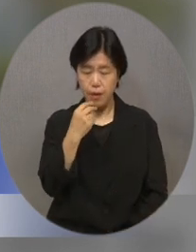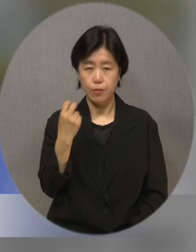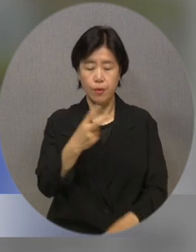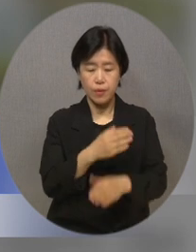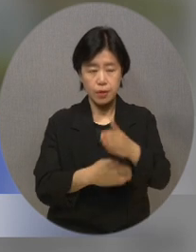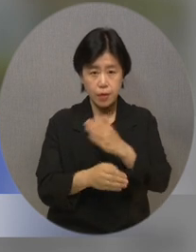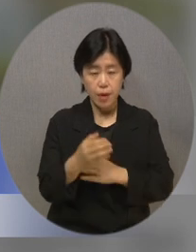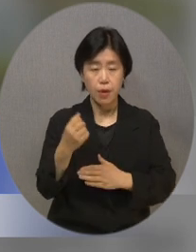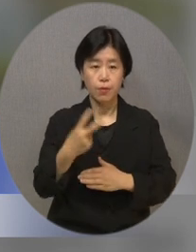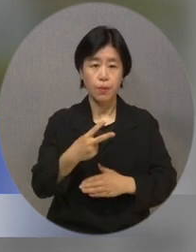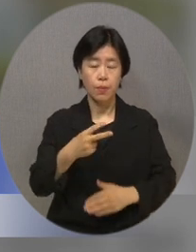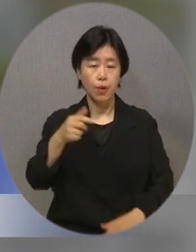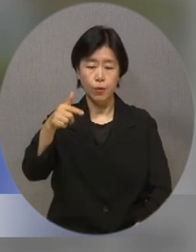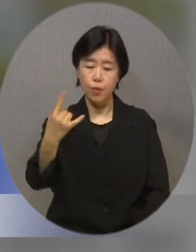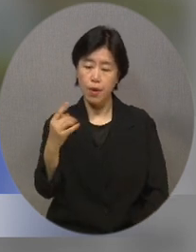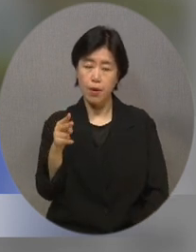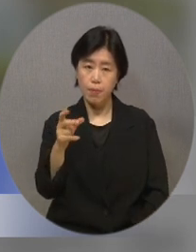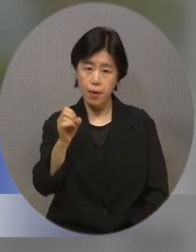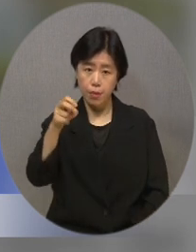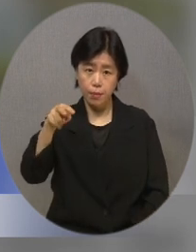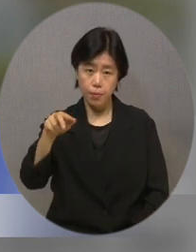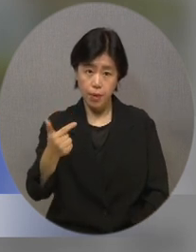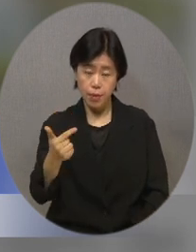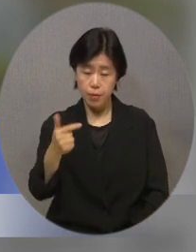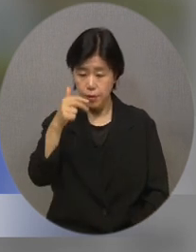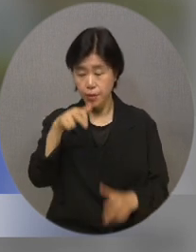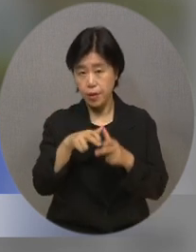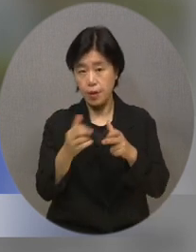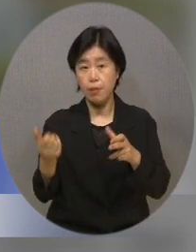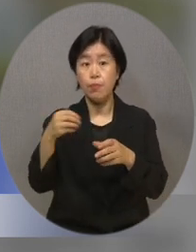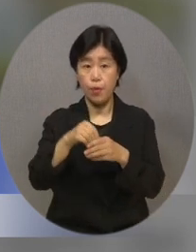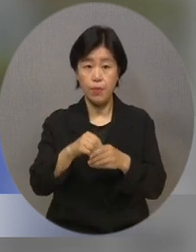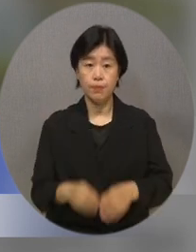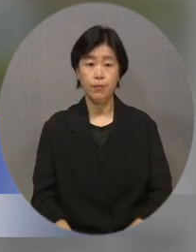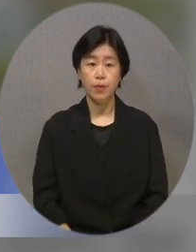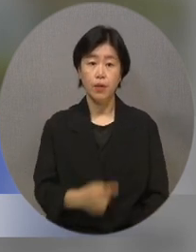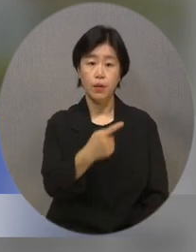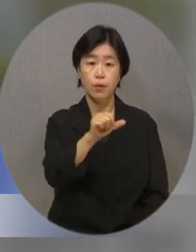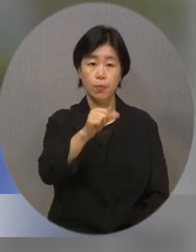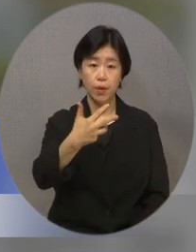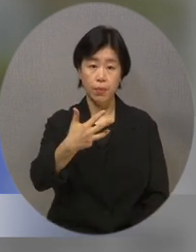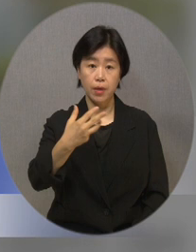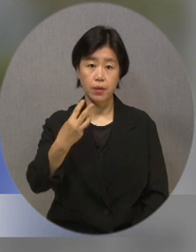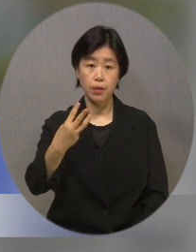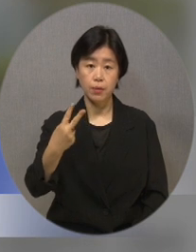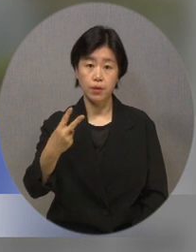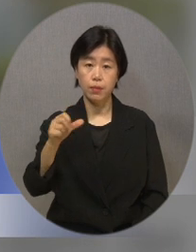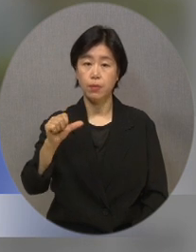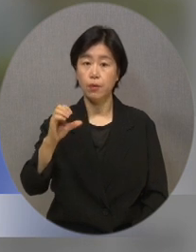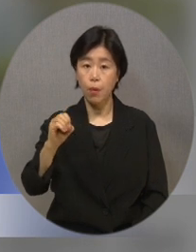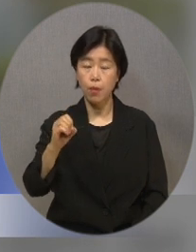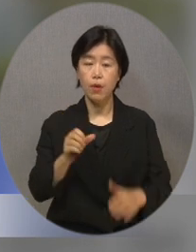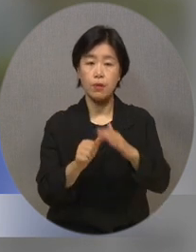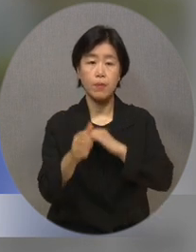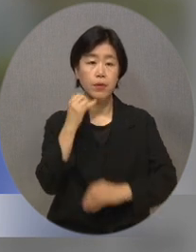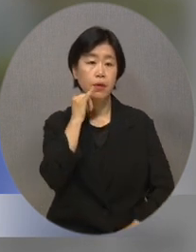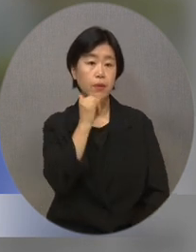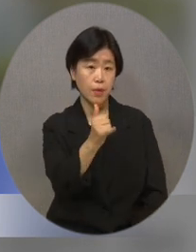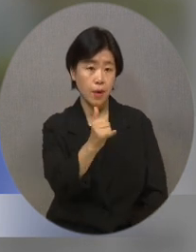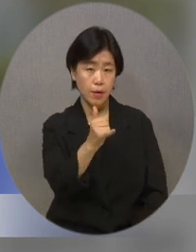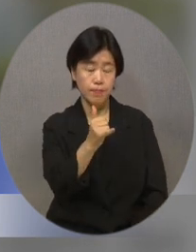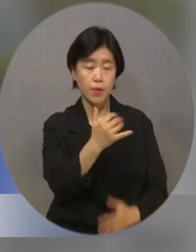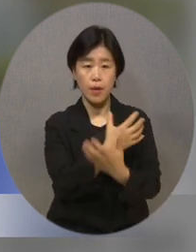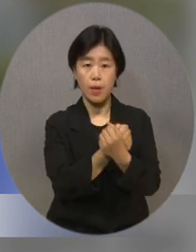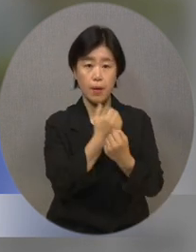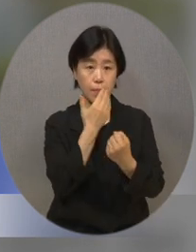지적 장애인까지 확대됐습니다 관리소는 1588 3250 대표번호로 장애인 전화의학 서비스를